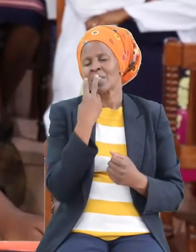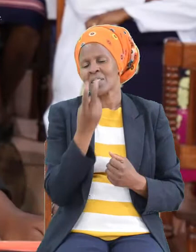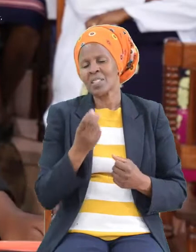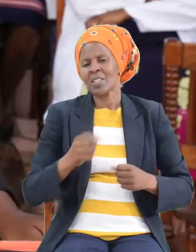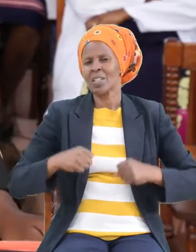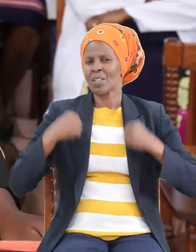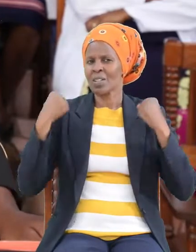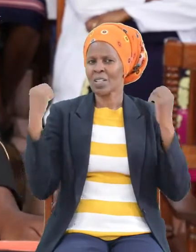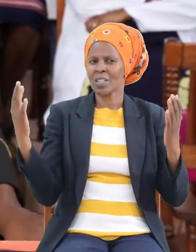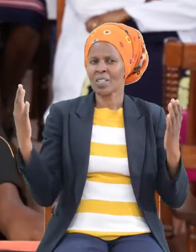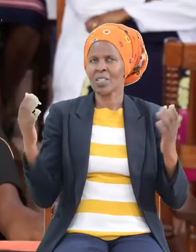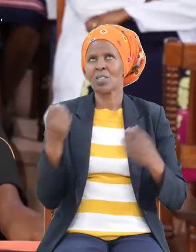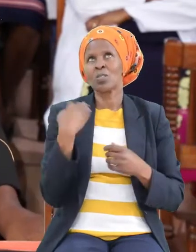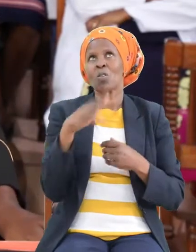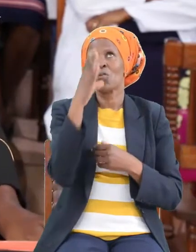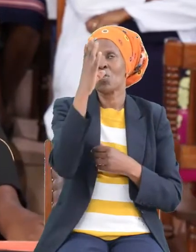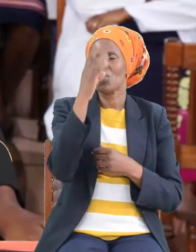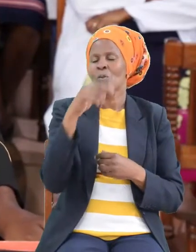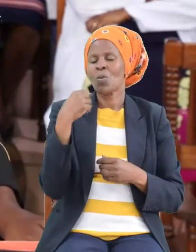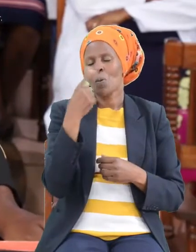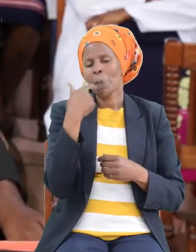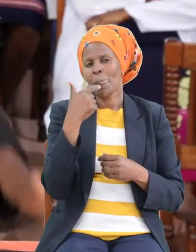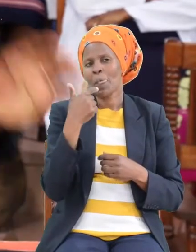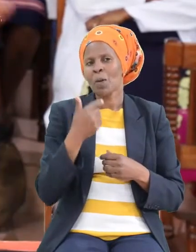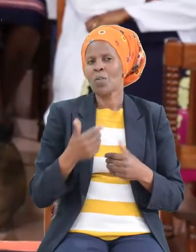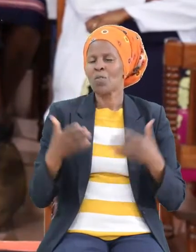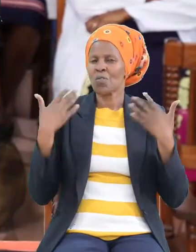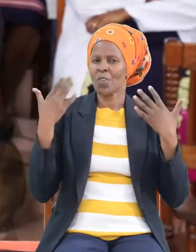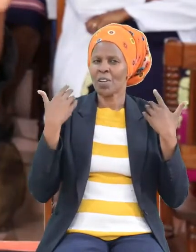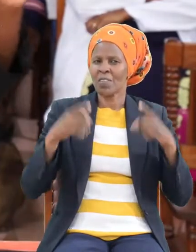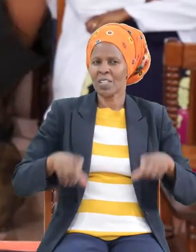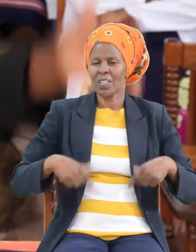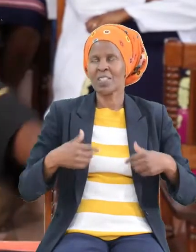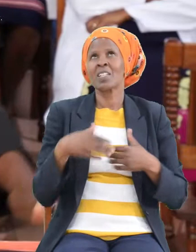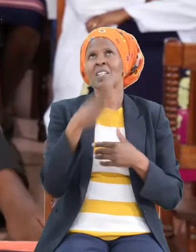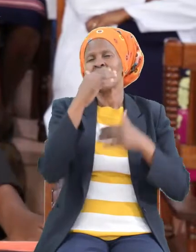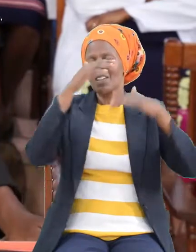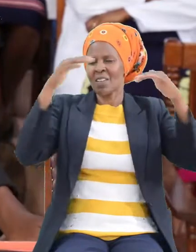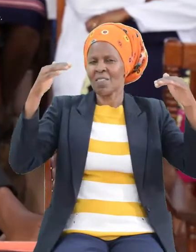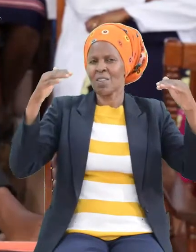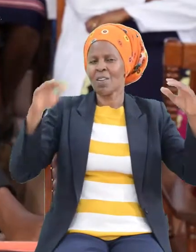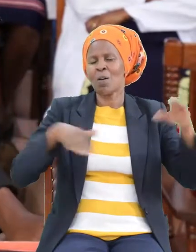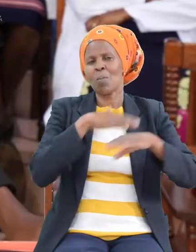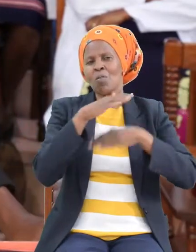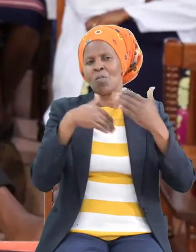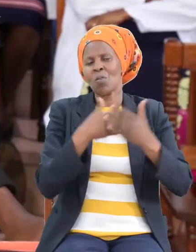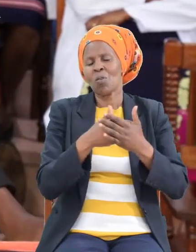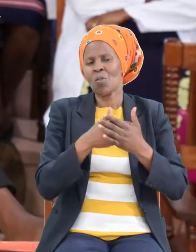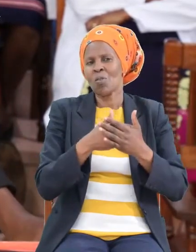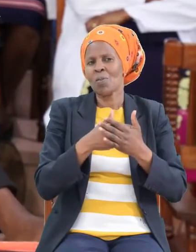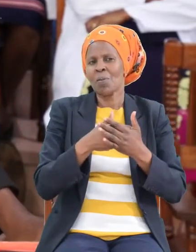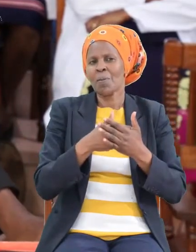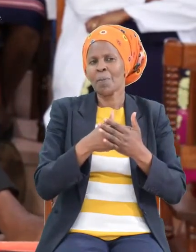Mungu ambaye anaishi milele, ambaye yeye ako juu na zaidi ya kila jambo ama kila